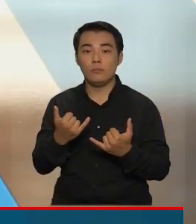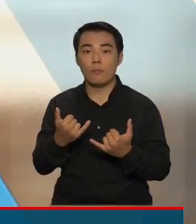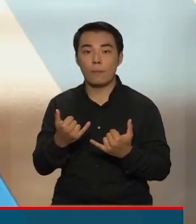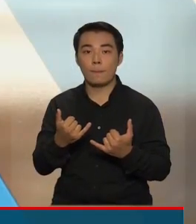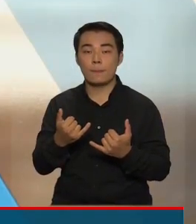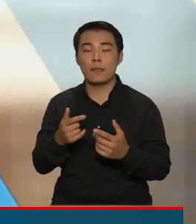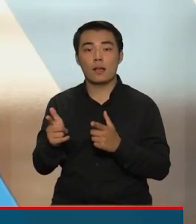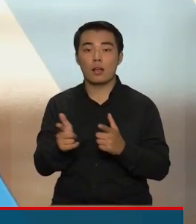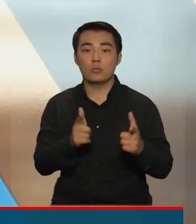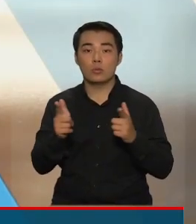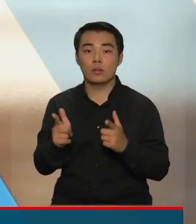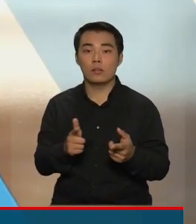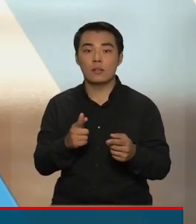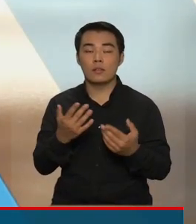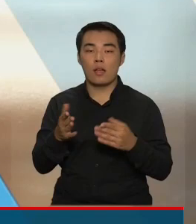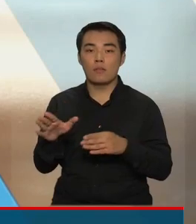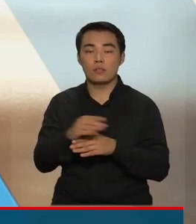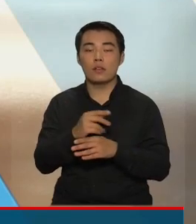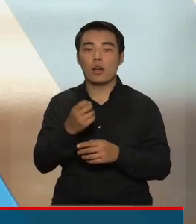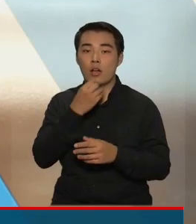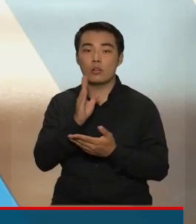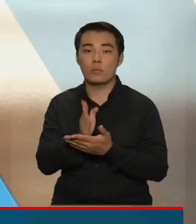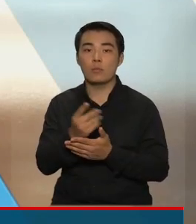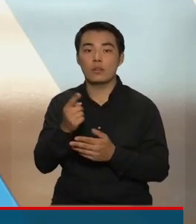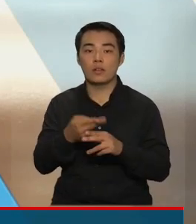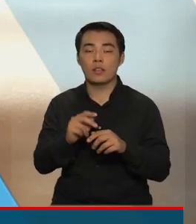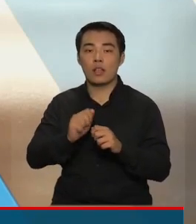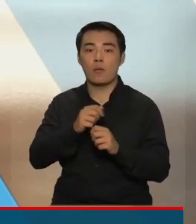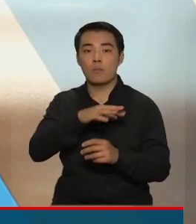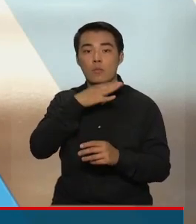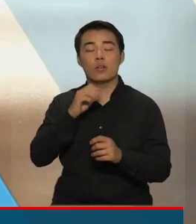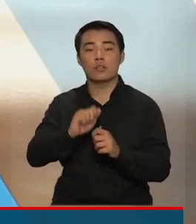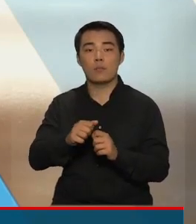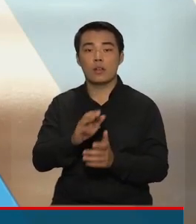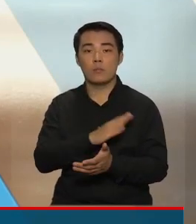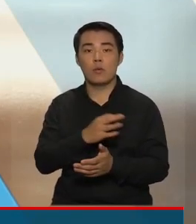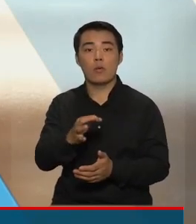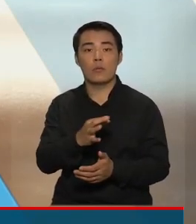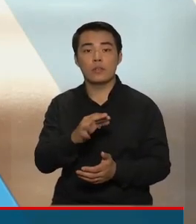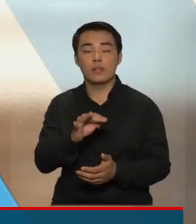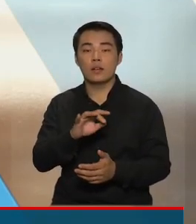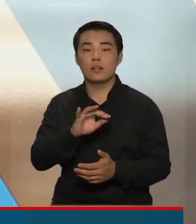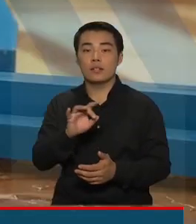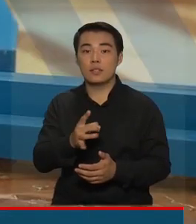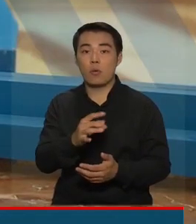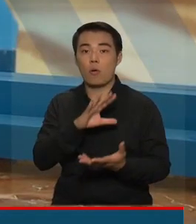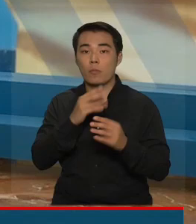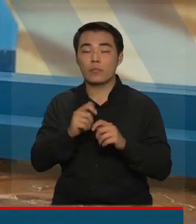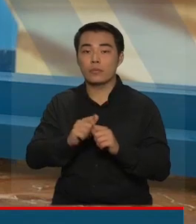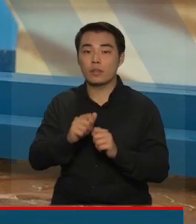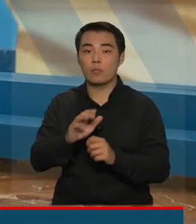салыстырсақ, дайындық барысы өте жақсы. Өйткені қаражат көбірек бөлінді. Облыстардан, республикадан бюджеттен ақша